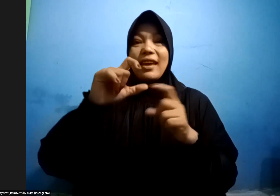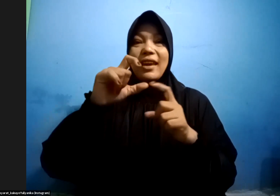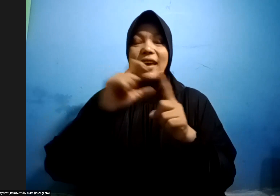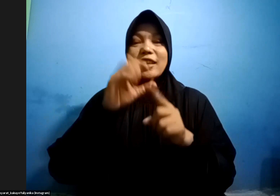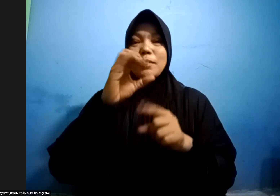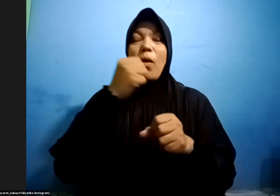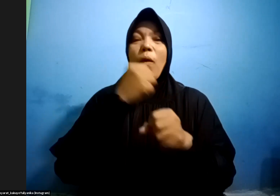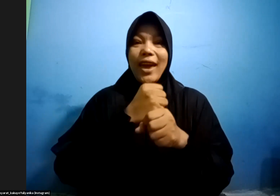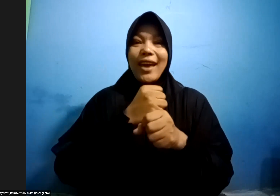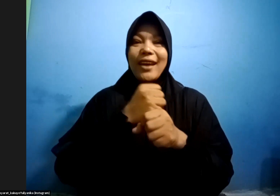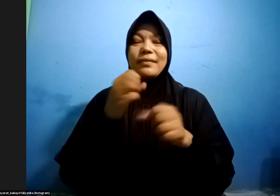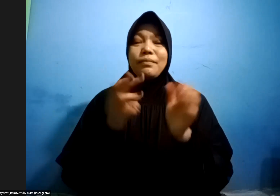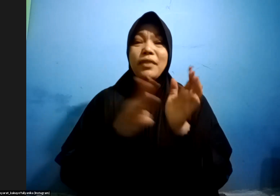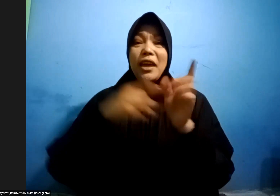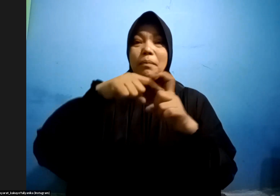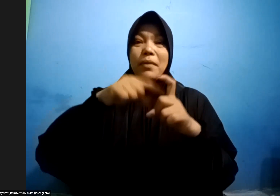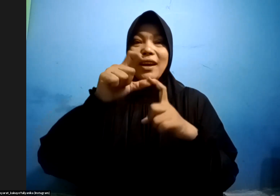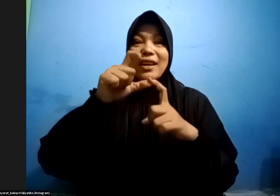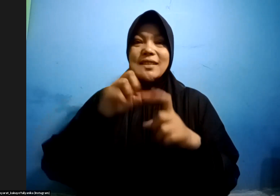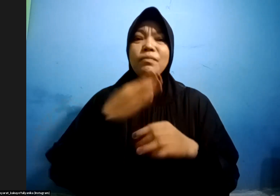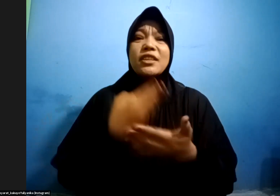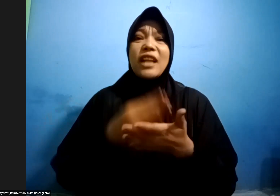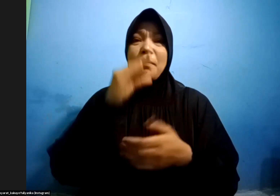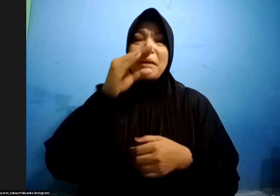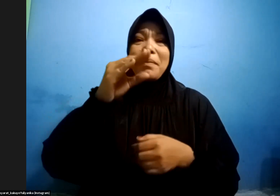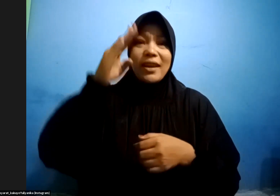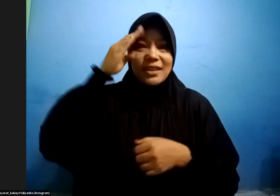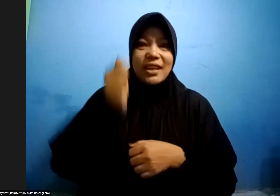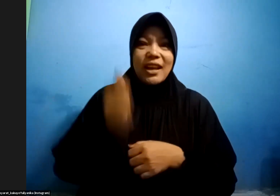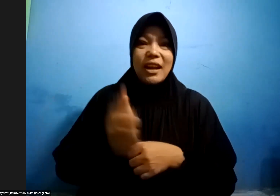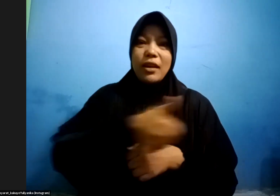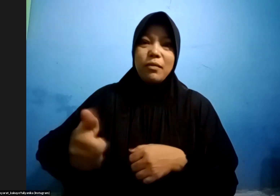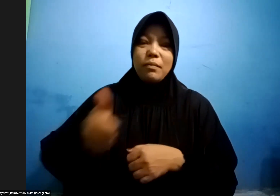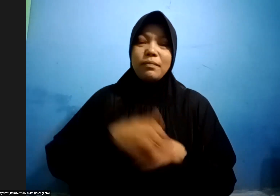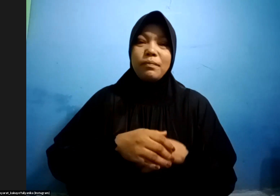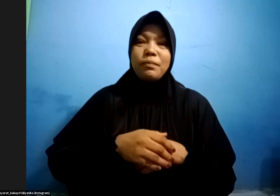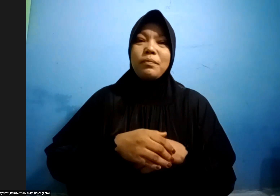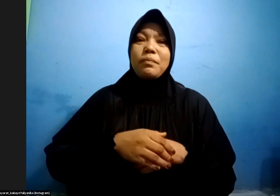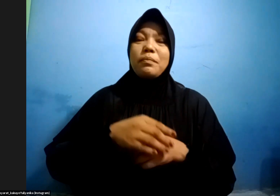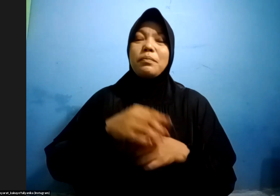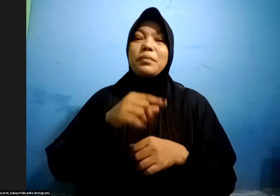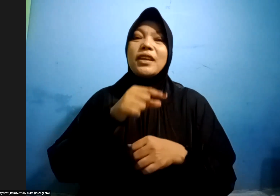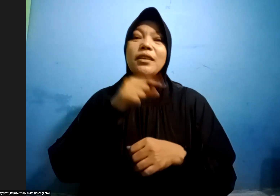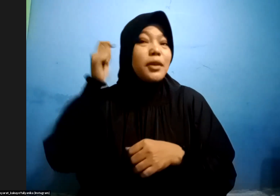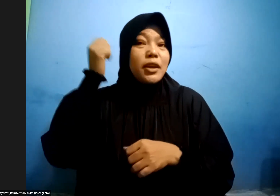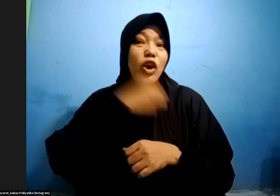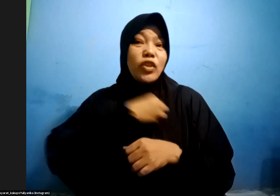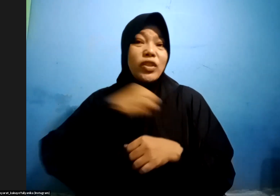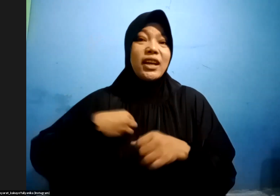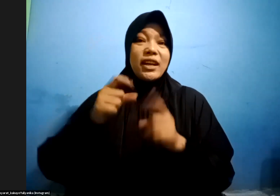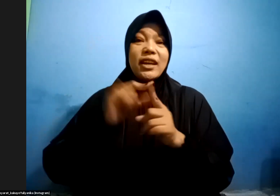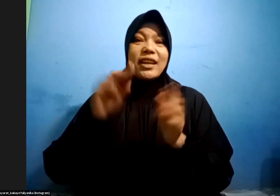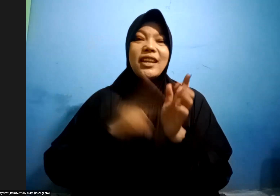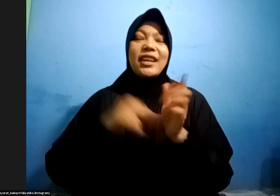Iya, selamat pagi. Assalamualaikum, Dr. Dini. Waalaikumsalam, Teh Winnie. Selamat pagi.